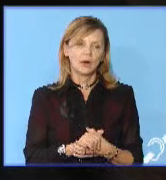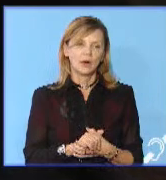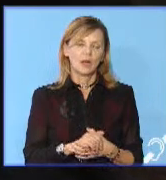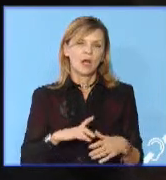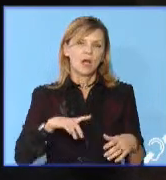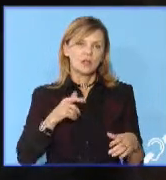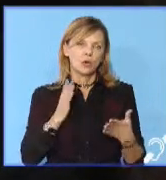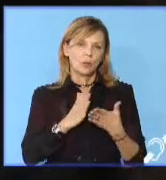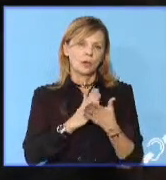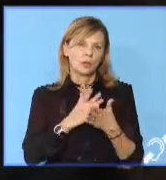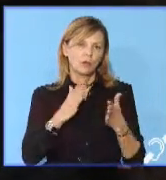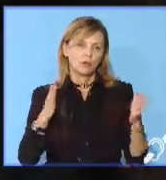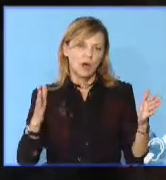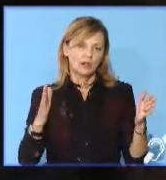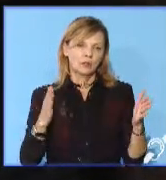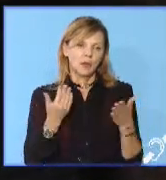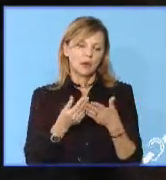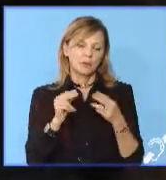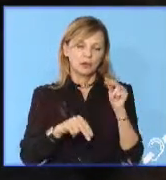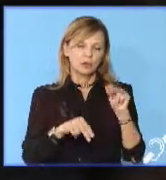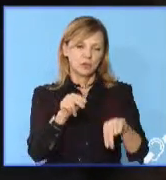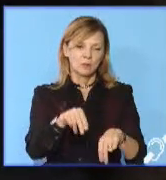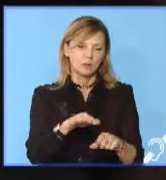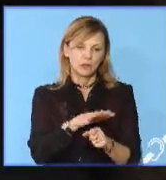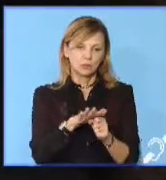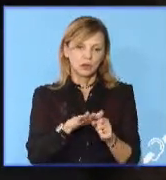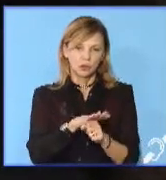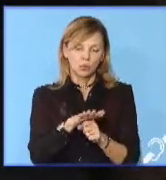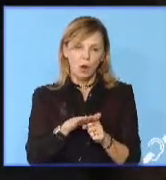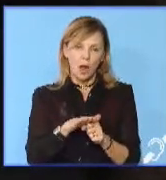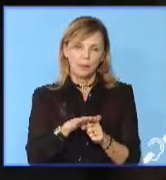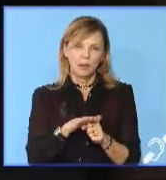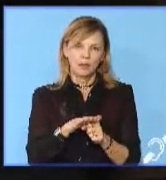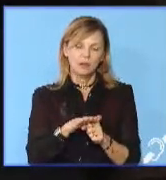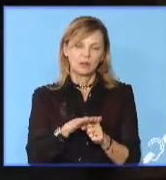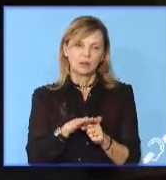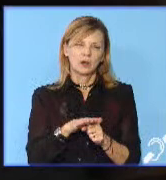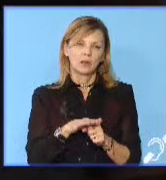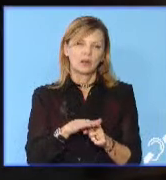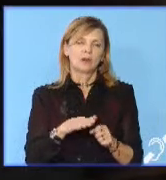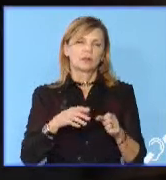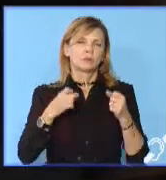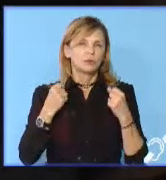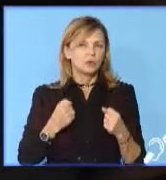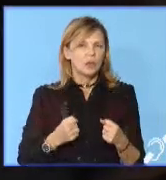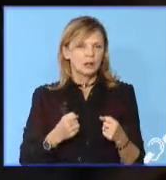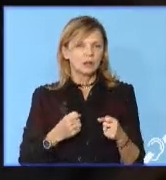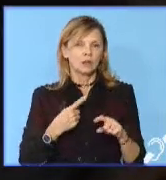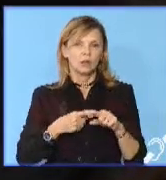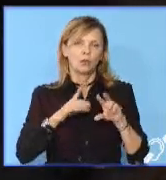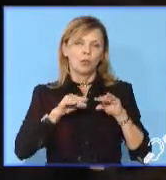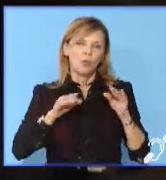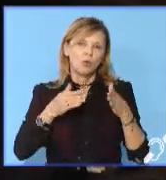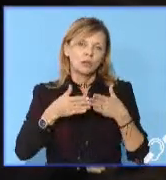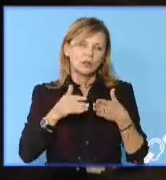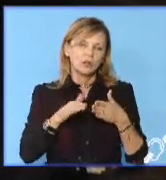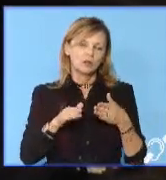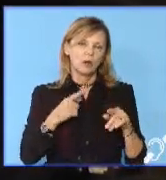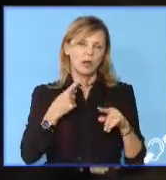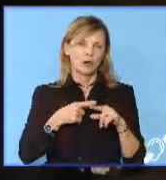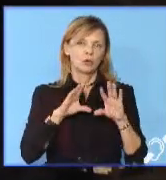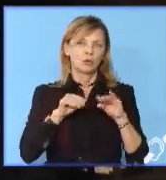afectează foarte tare în ceea ce privește semănăturile de toamnă, cu chiu, cu vai, cu multă cheltuială, cu